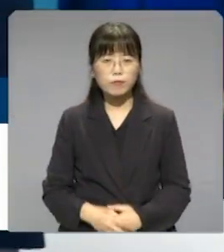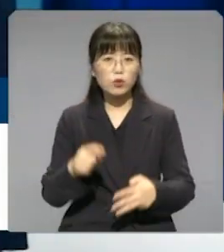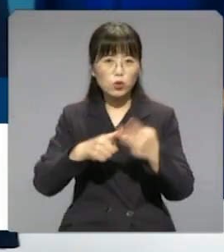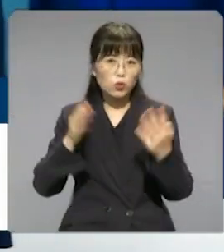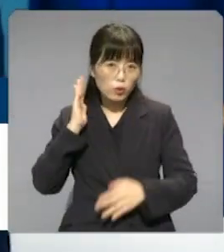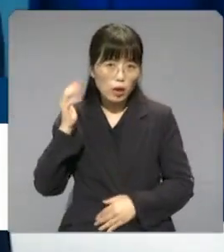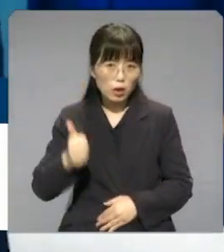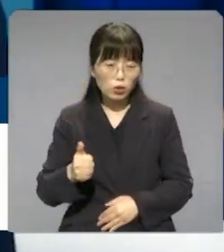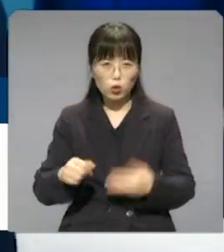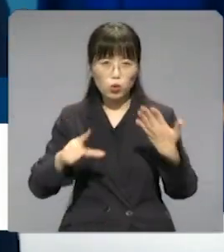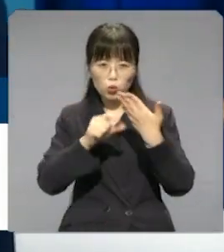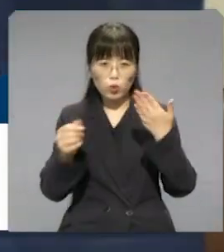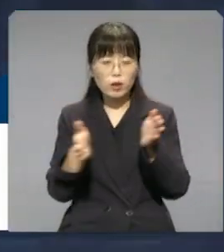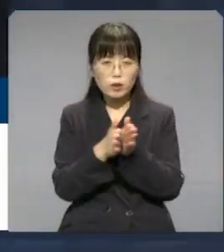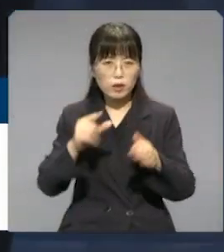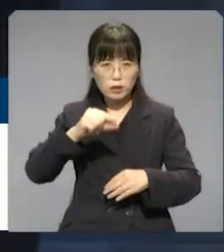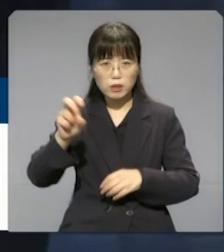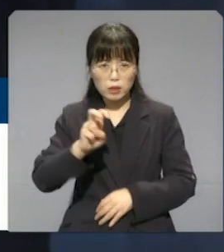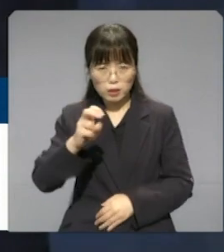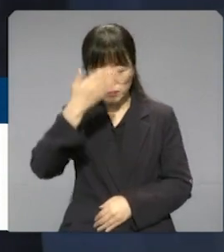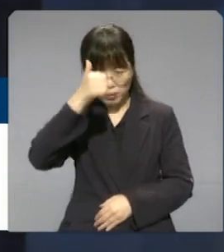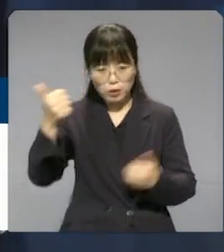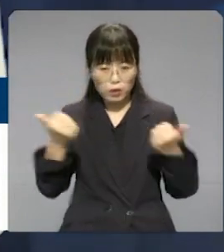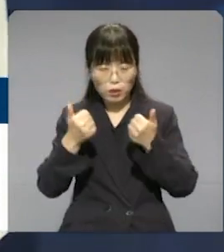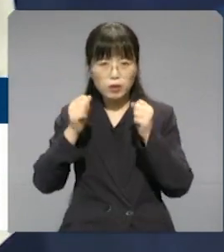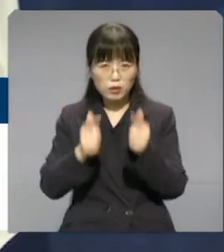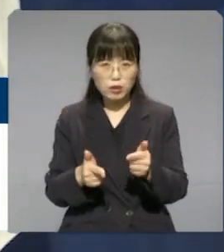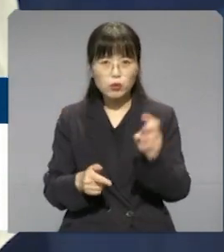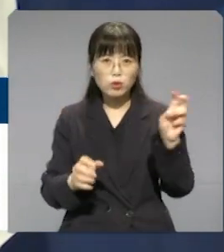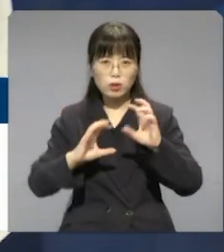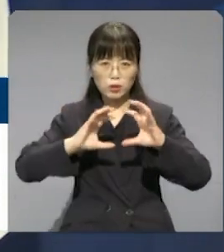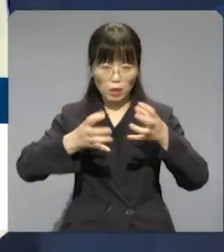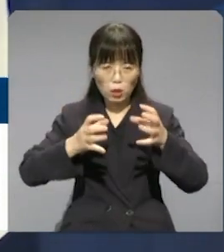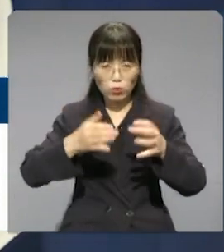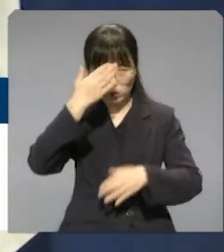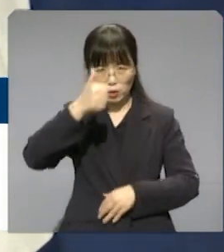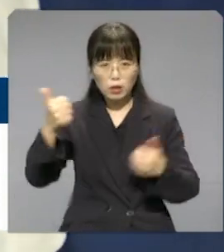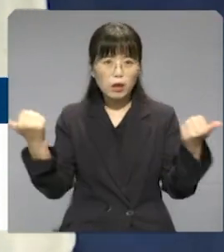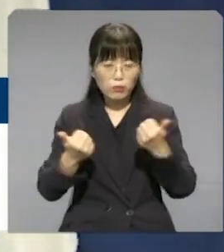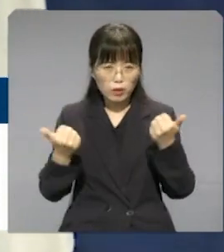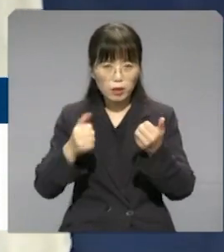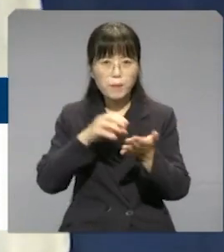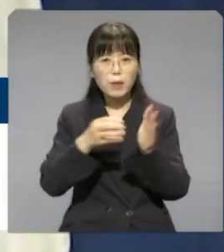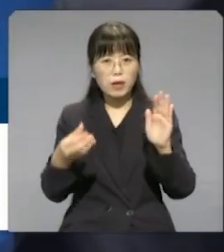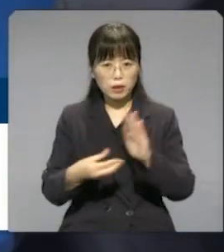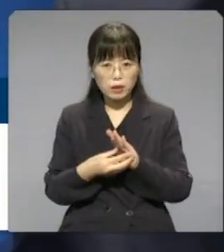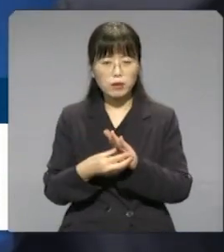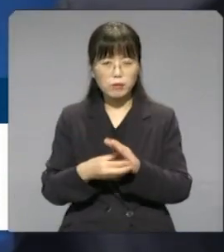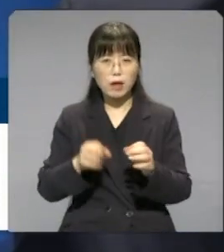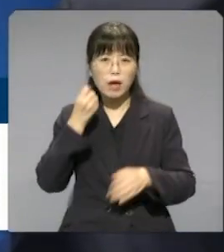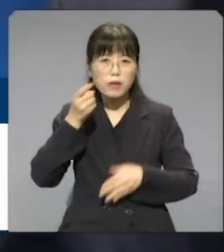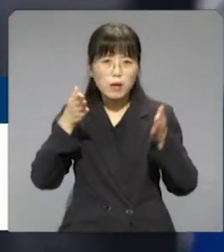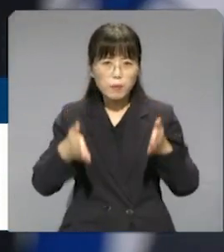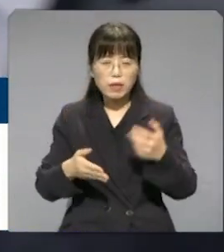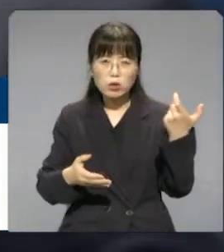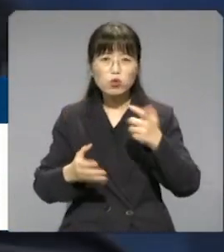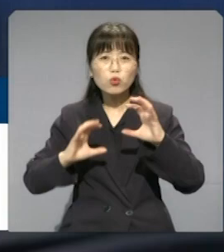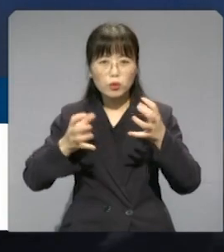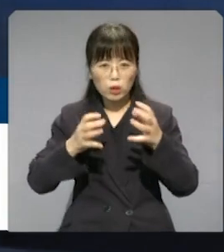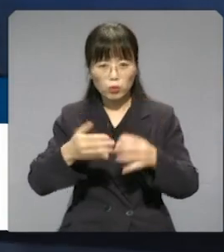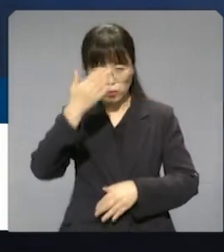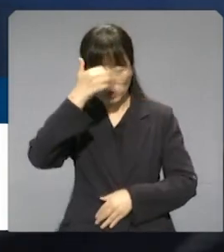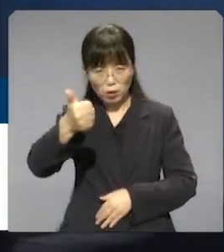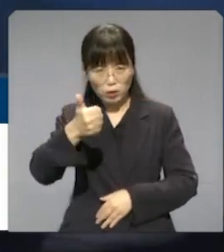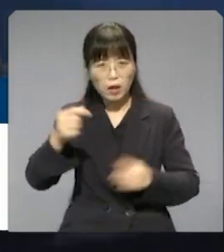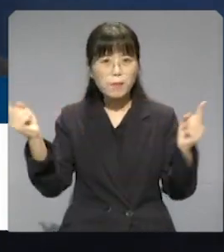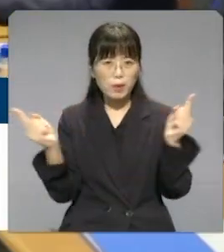윤 대통령은 이달 들어 G20 정상회의 등을 계기로 20개국 정상과 양자회담을 한 만큼 한 달 만에 60개국과